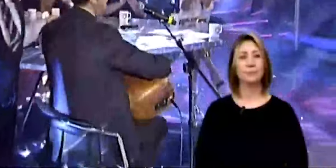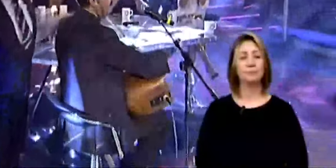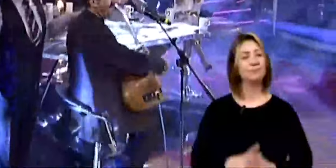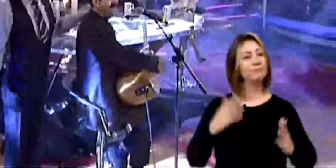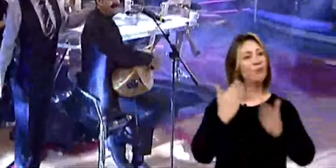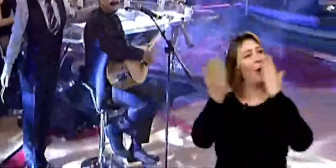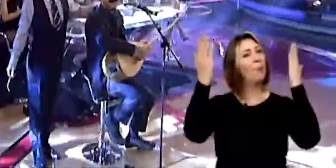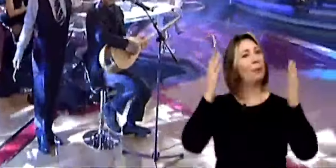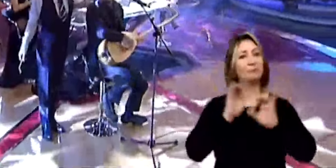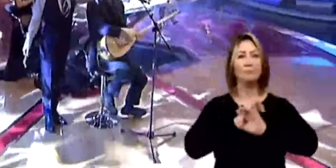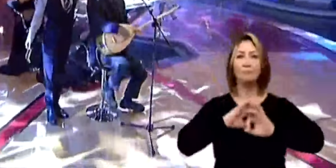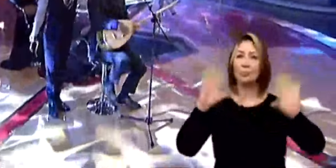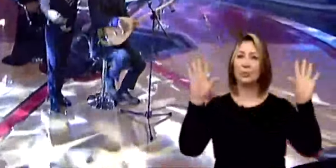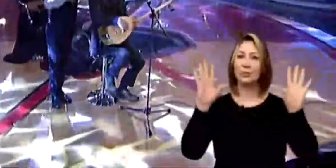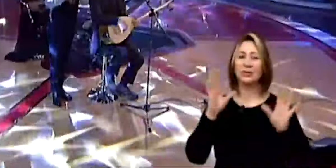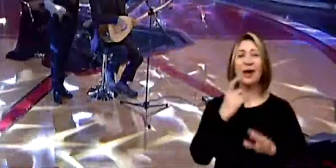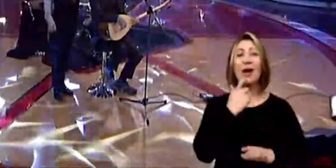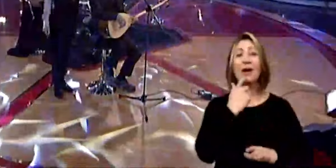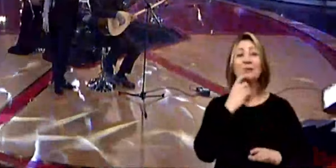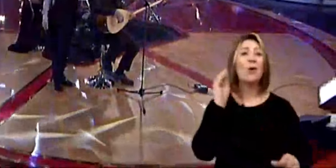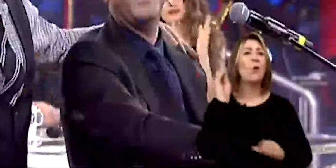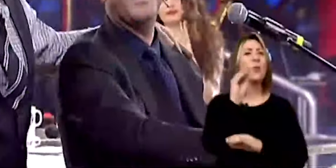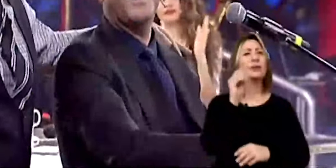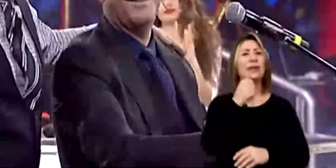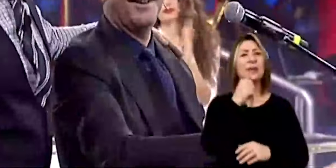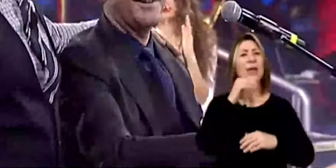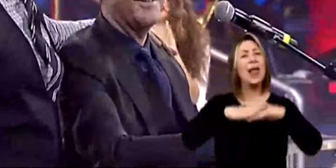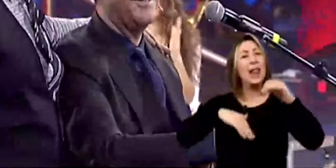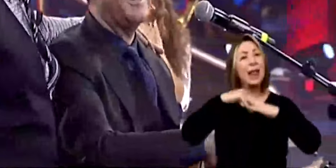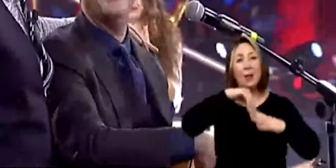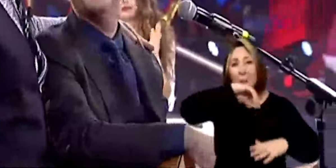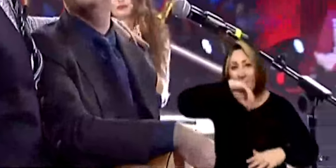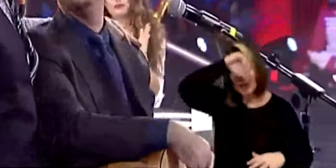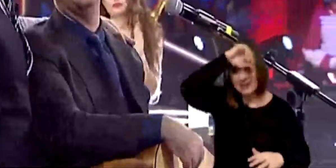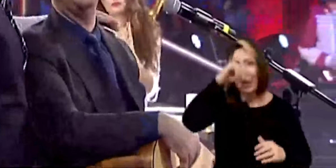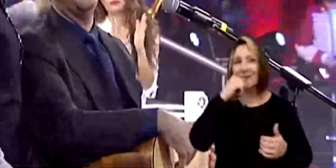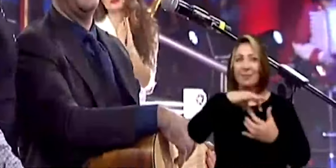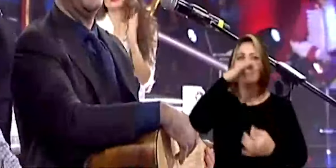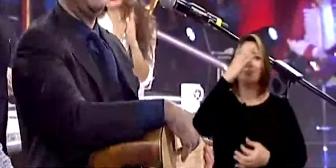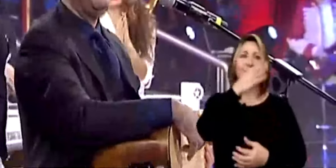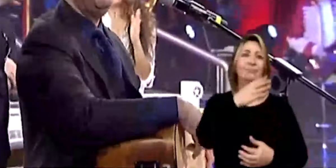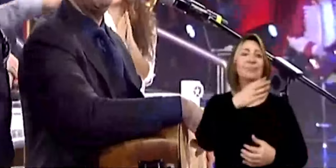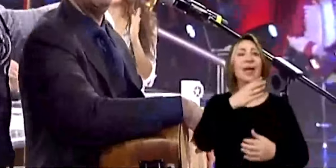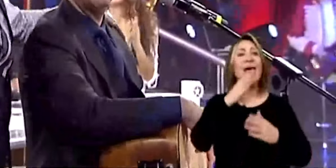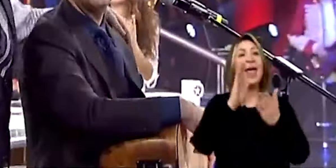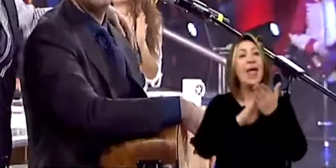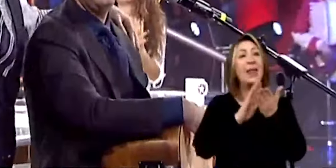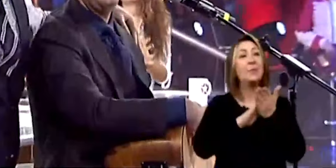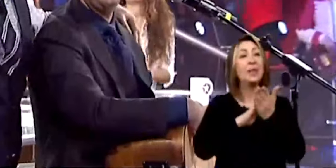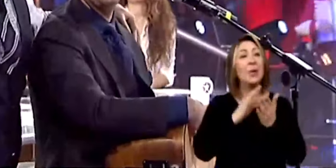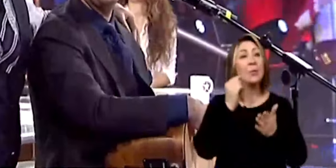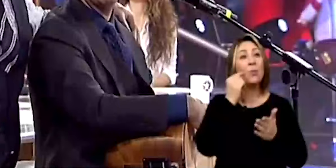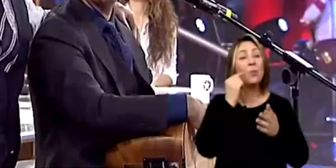Vay be, vay be, vay be. Ağzı öpülesi adam, elleri öpülesi adam. Harikulade. Elimde